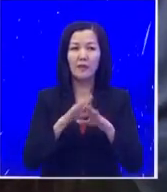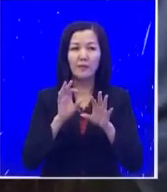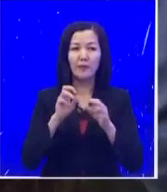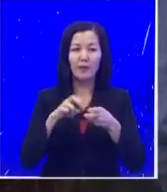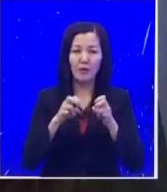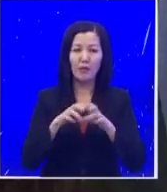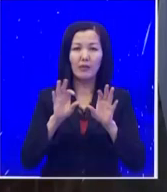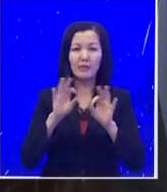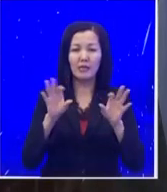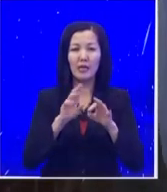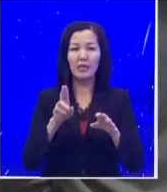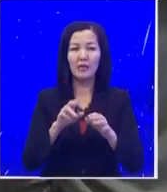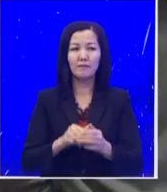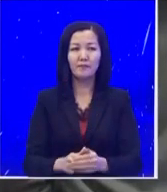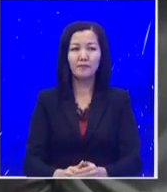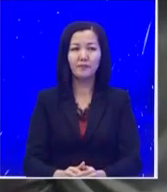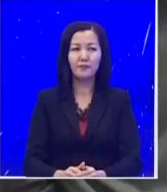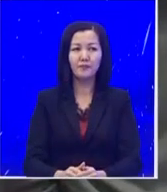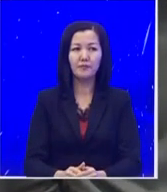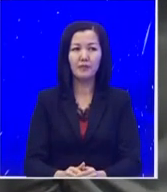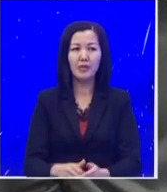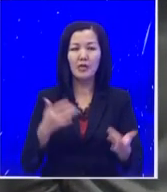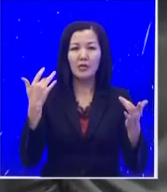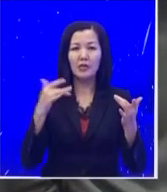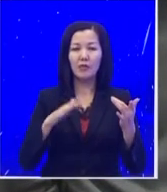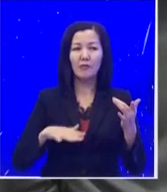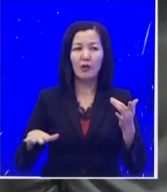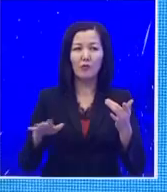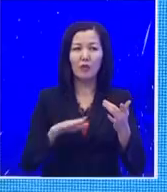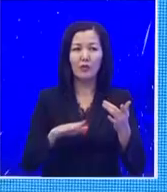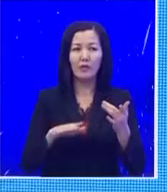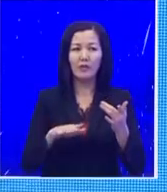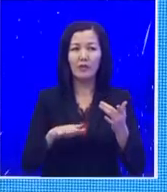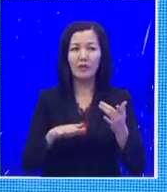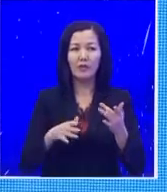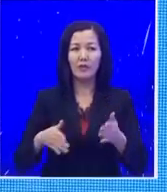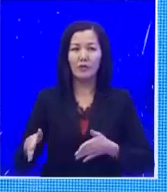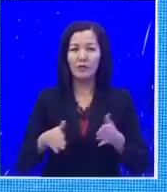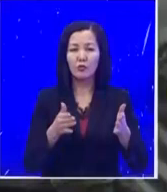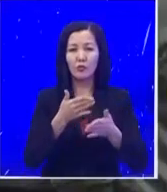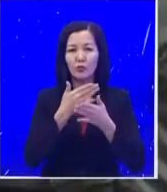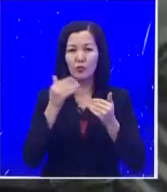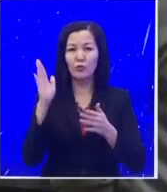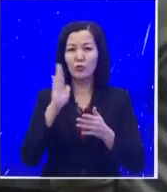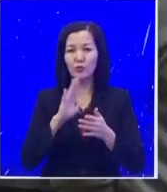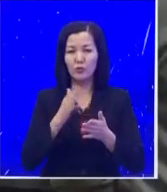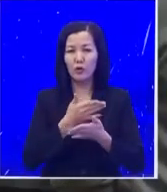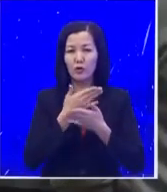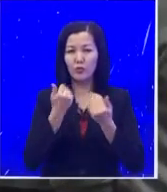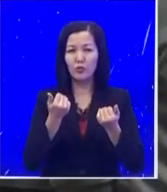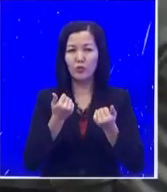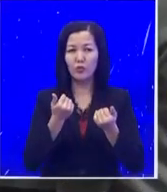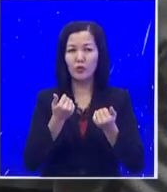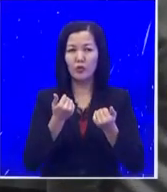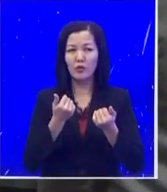Бірі Қуат Күнболатов. Жамбыл ауданында бір үлкен ауыл бар. Жолдары жоқ, сулары жоқ,